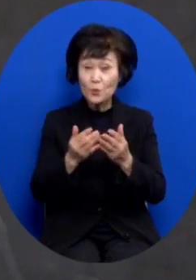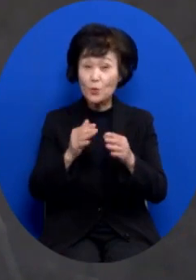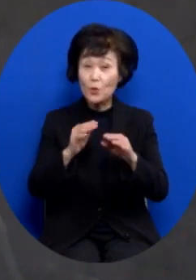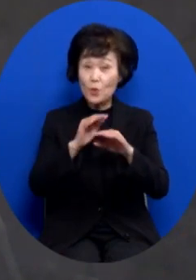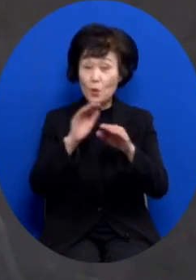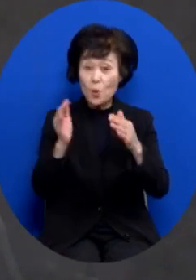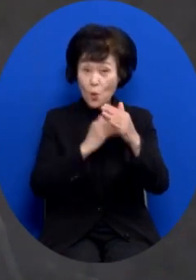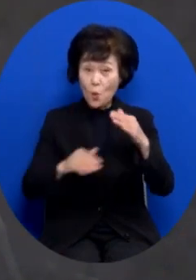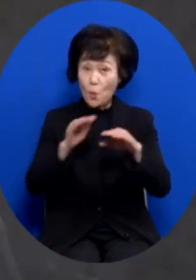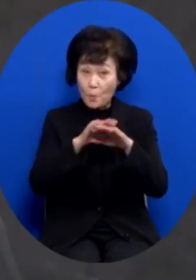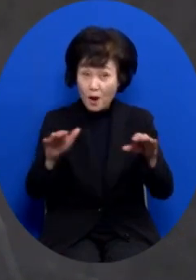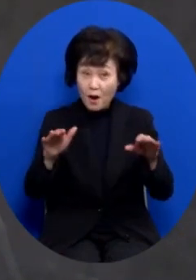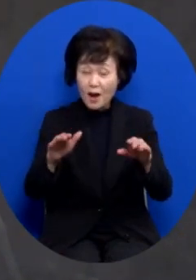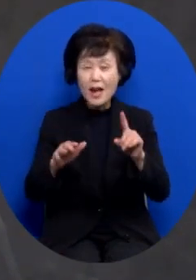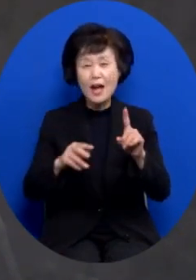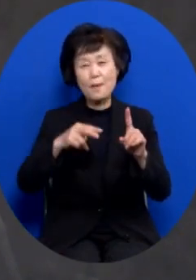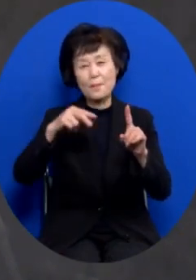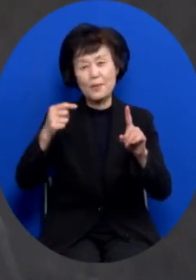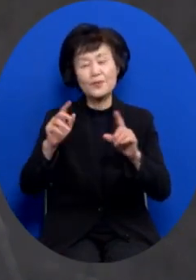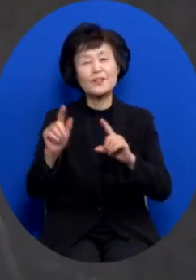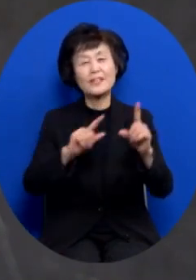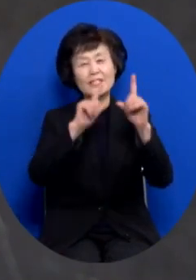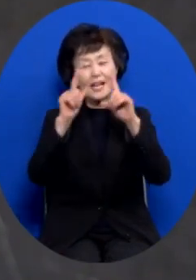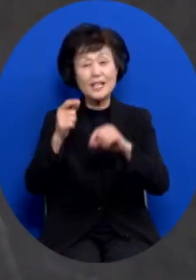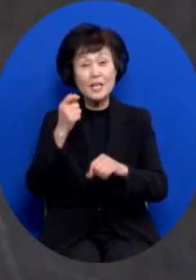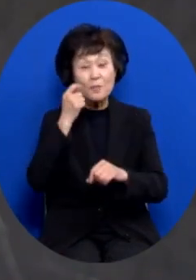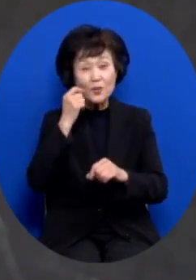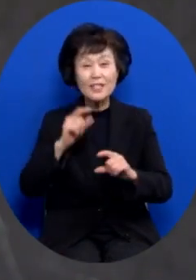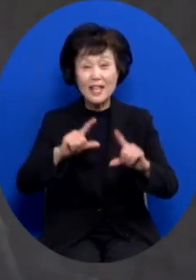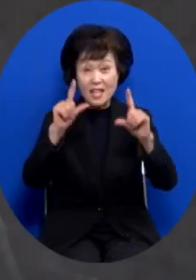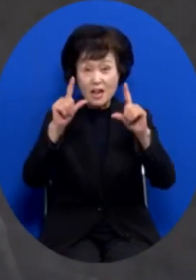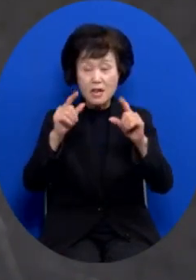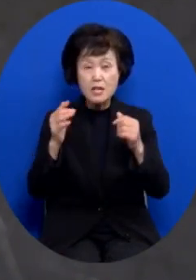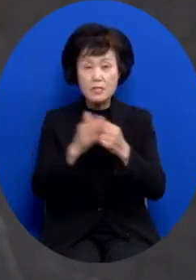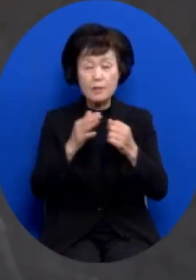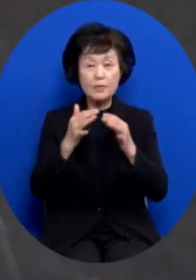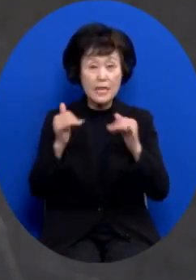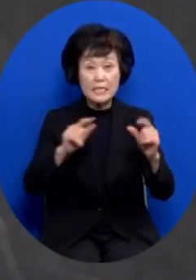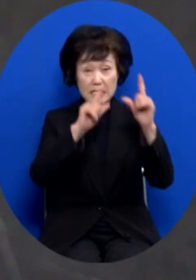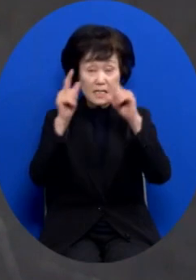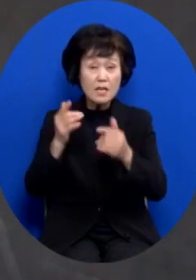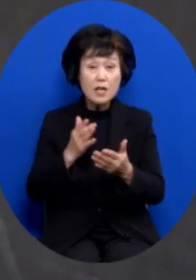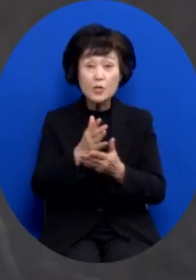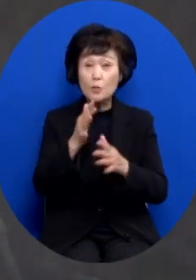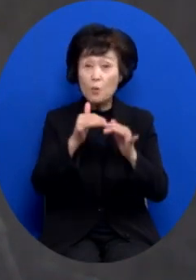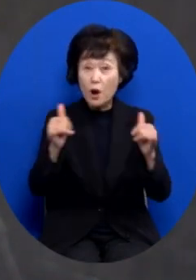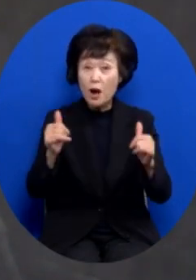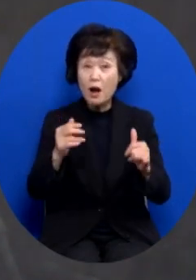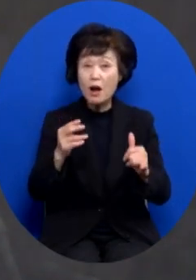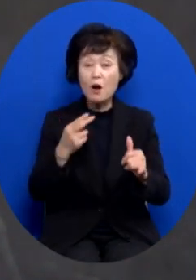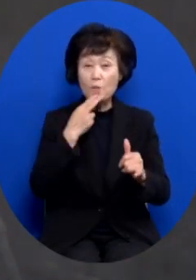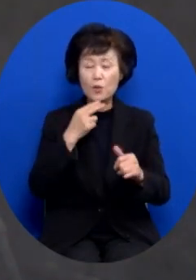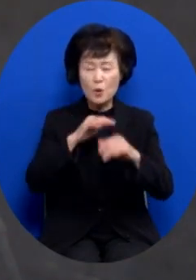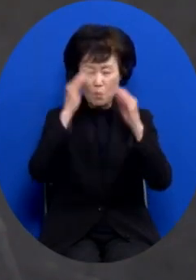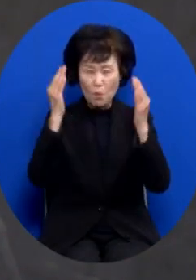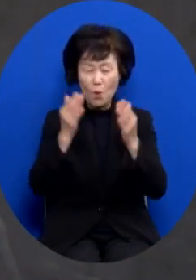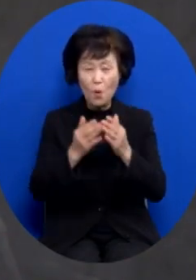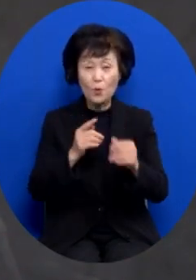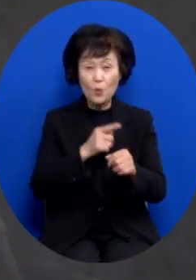한 번도 살아보지 않은 날들 그래서 인생에는 전문가가 없고 인생은 다 초보자입니다